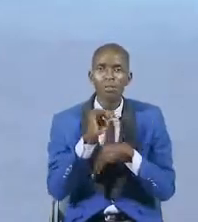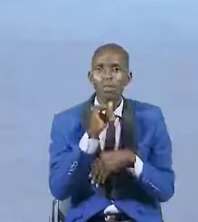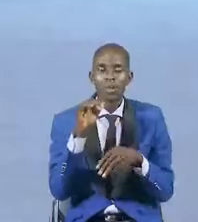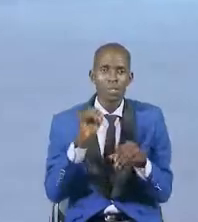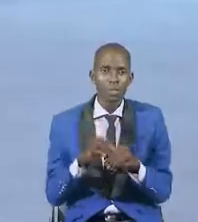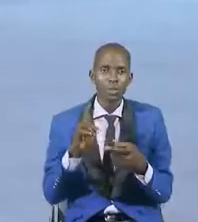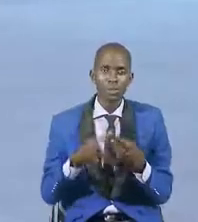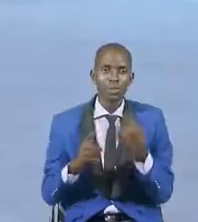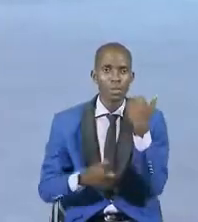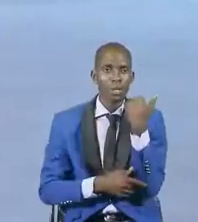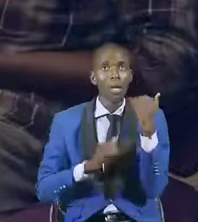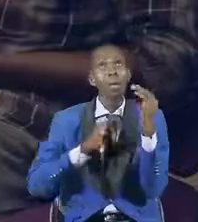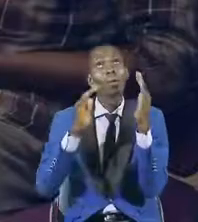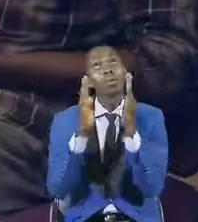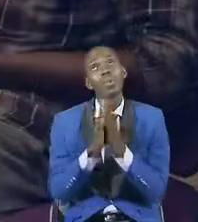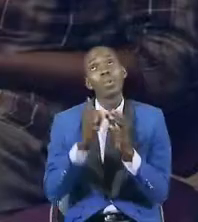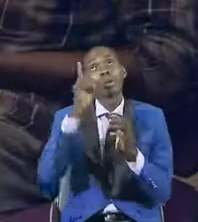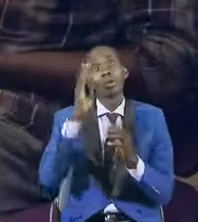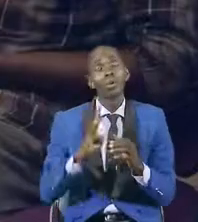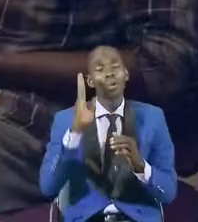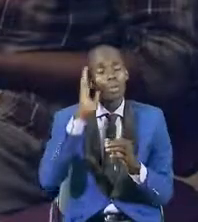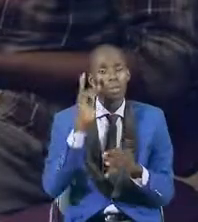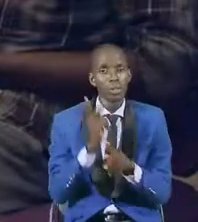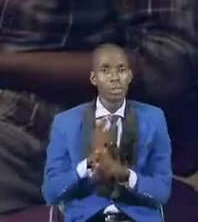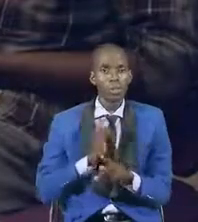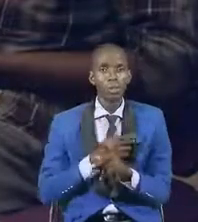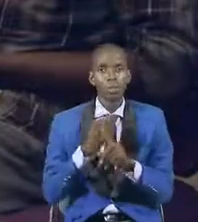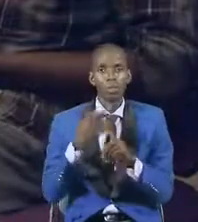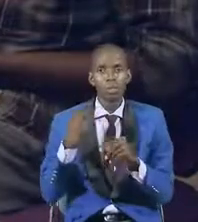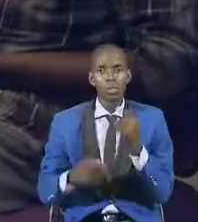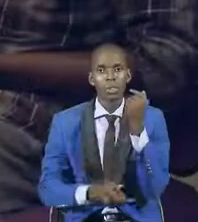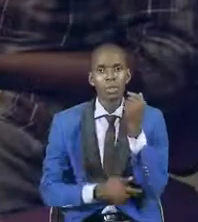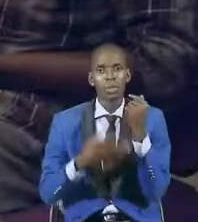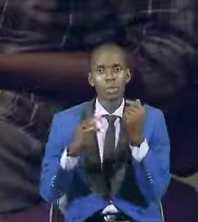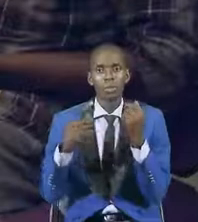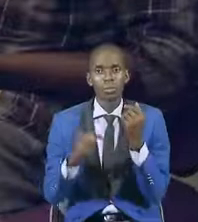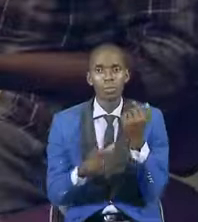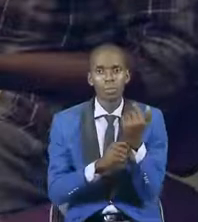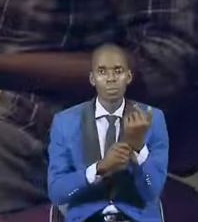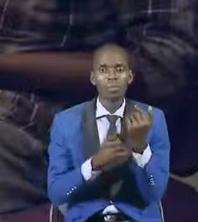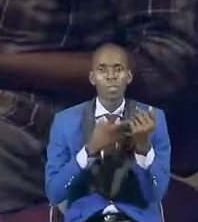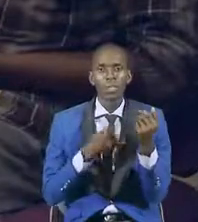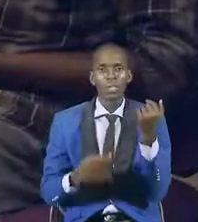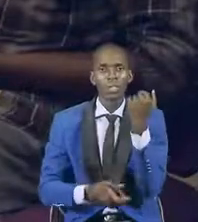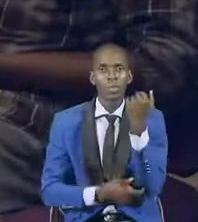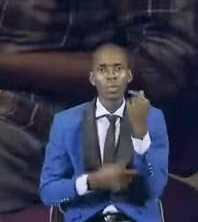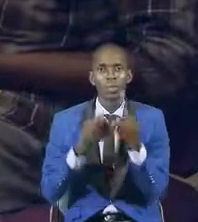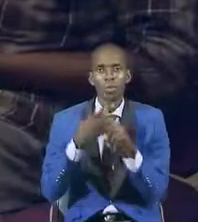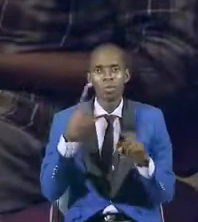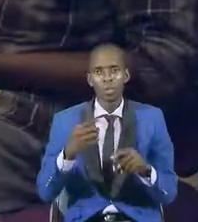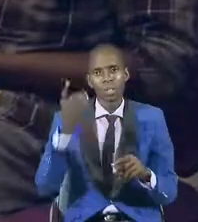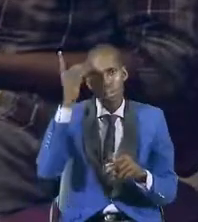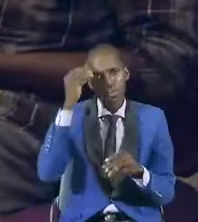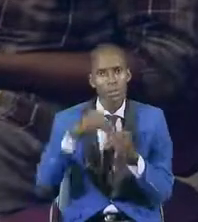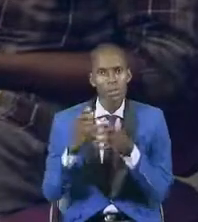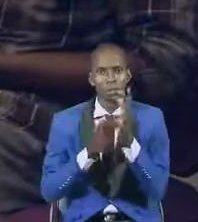pas dans la tentation. Je prie que le Seigneur nous garde, que le Seigneur nous garde de